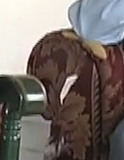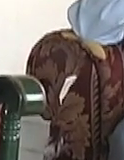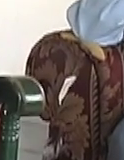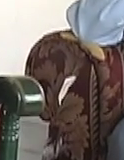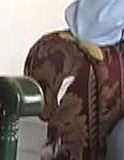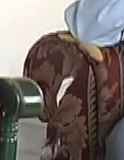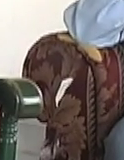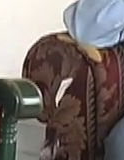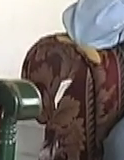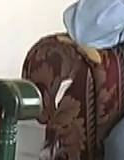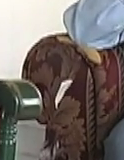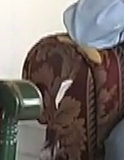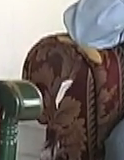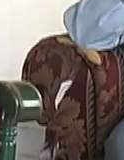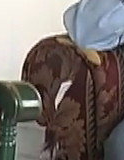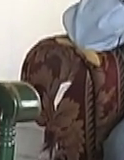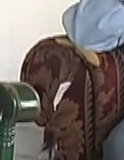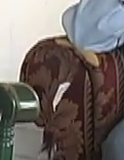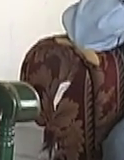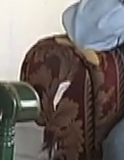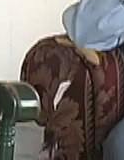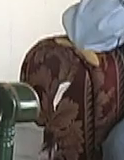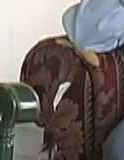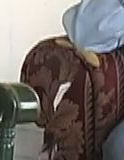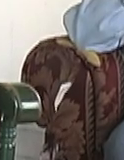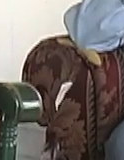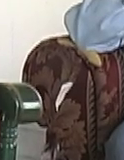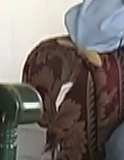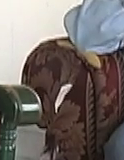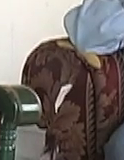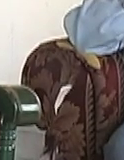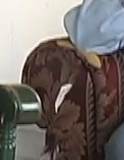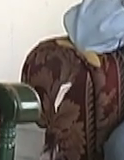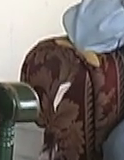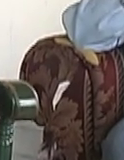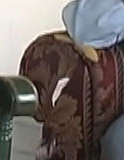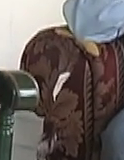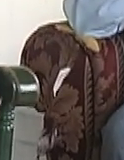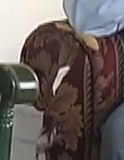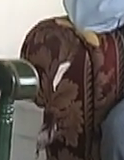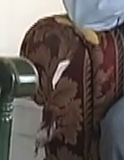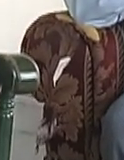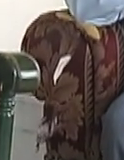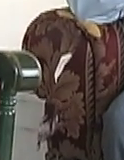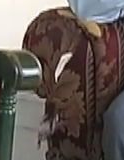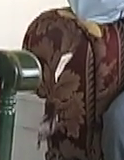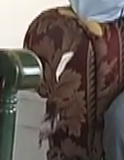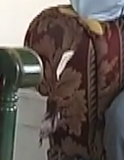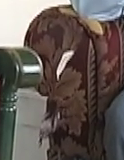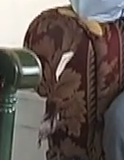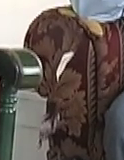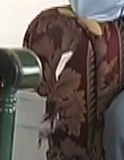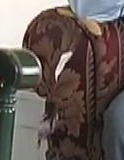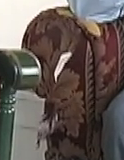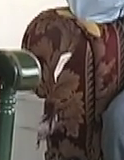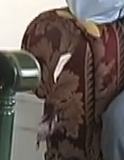nagit. So kaya nuli kauli haktaw ko tigi balik mata kauli daw ko tigi balik tuksaw lugal kisya